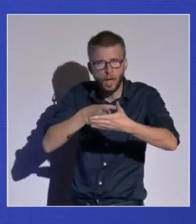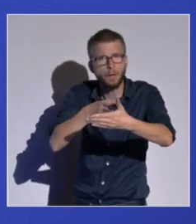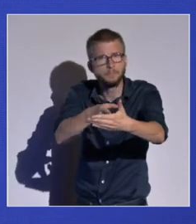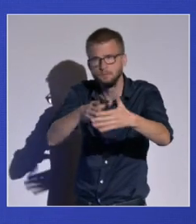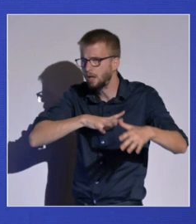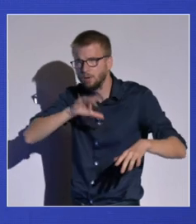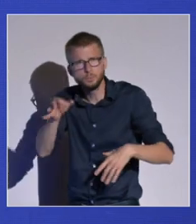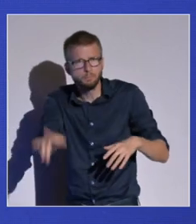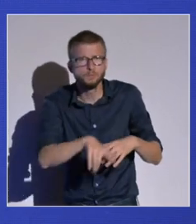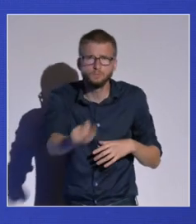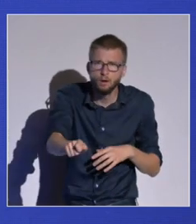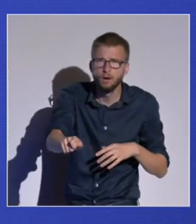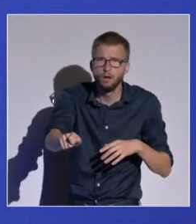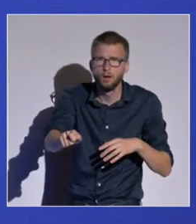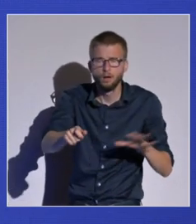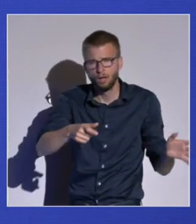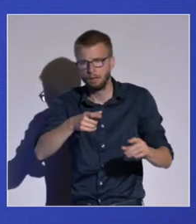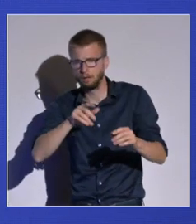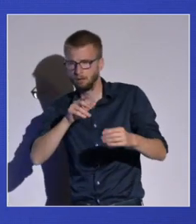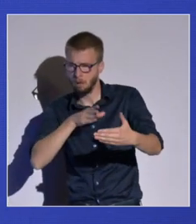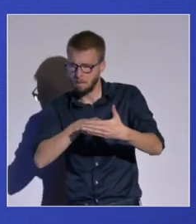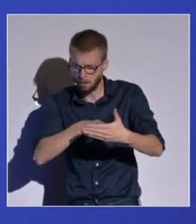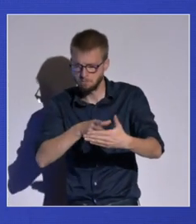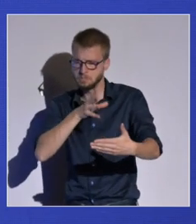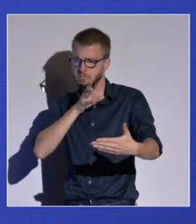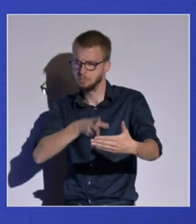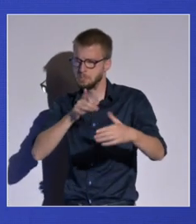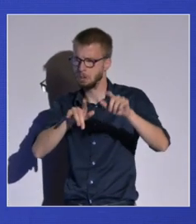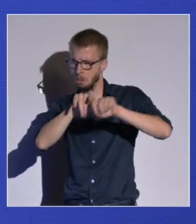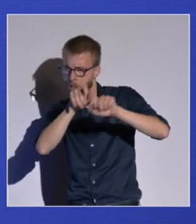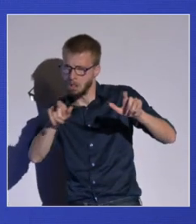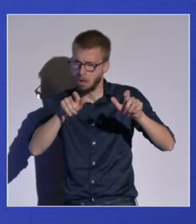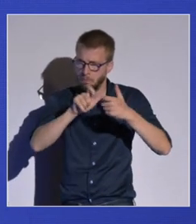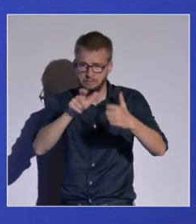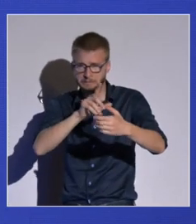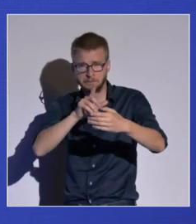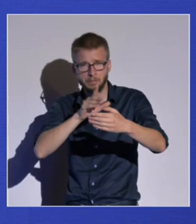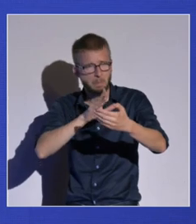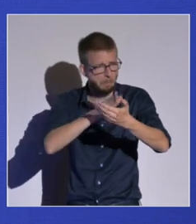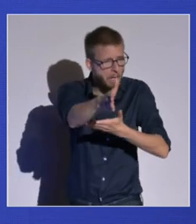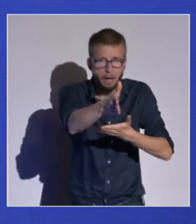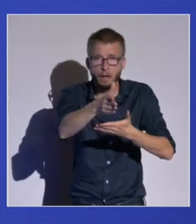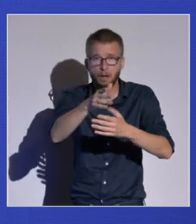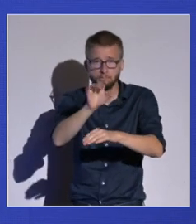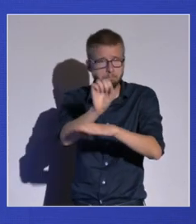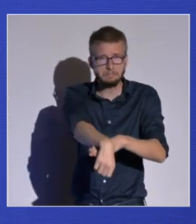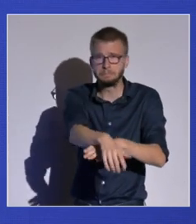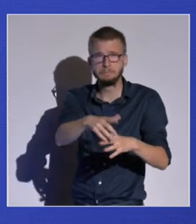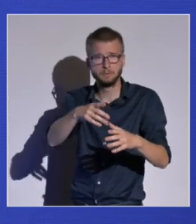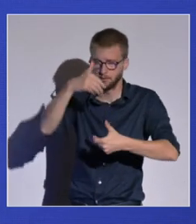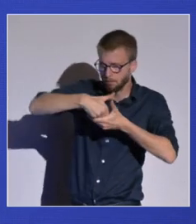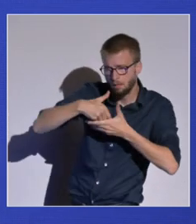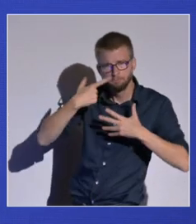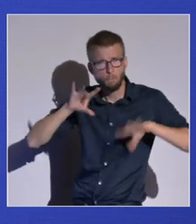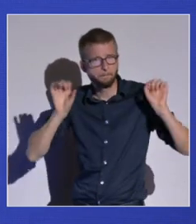existent, bien sûr. On va les connaître précisément, mais on va les vaincre parce qu'on a en nous tout le ressort